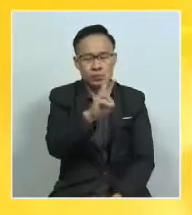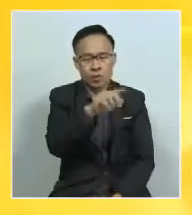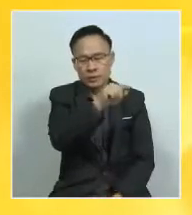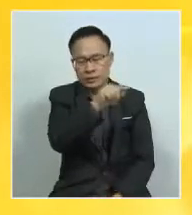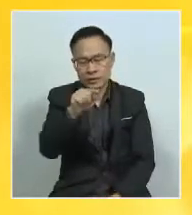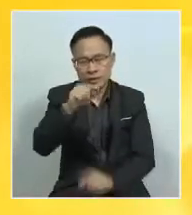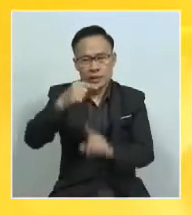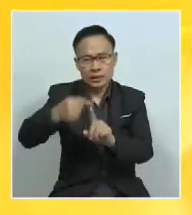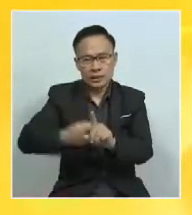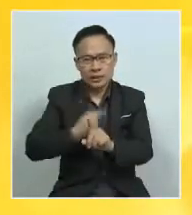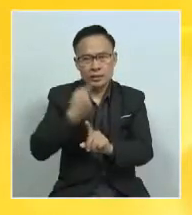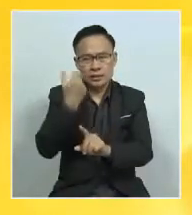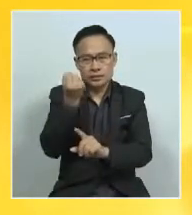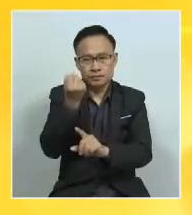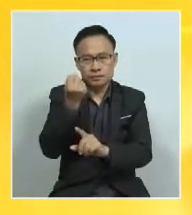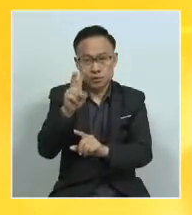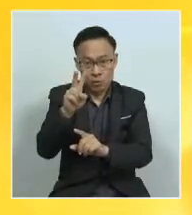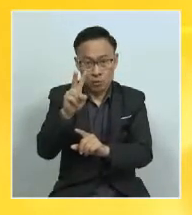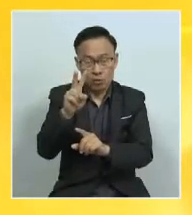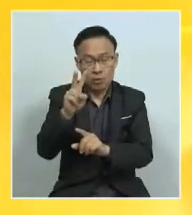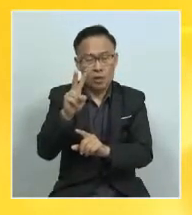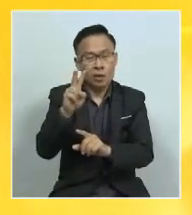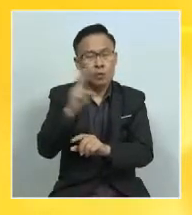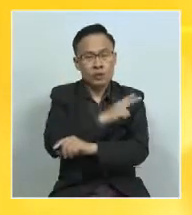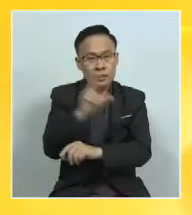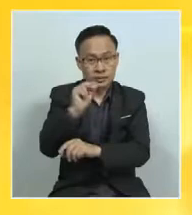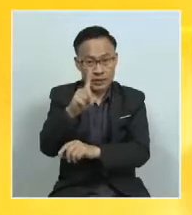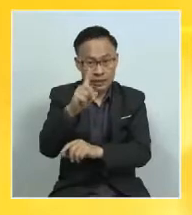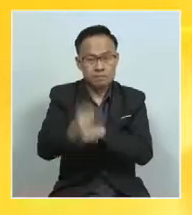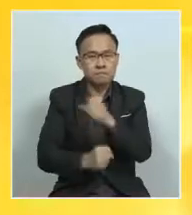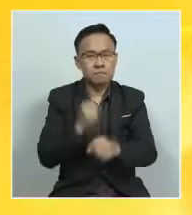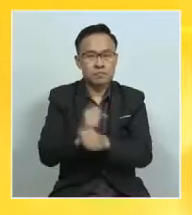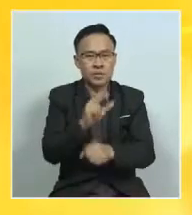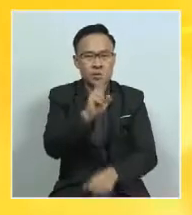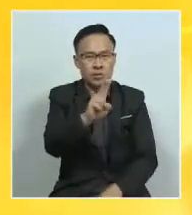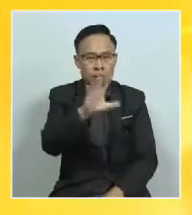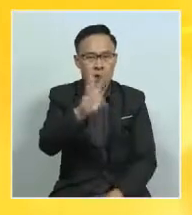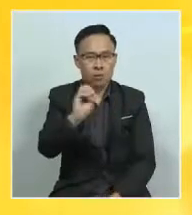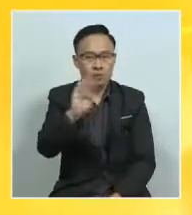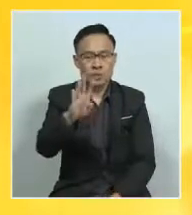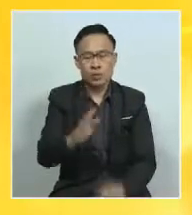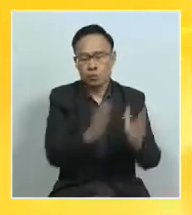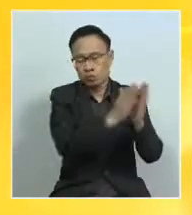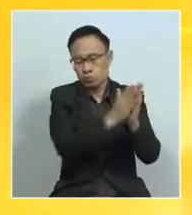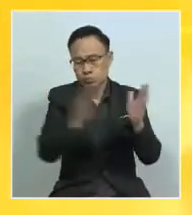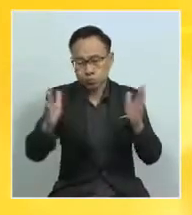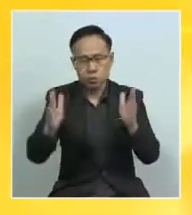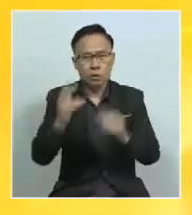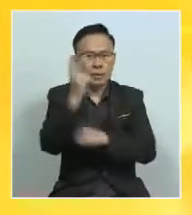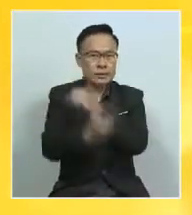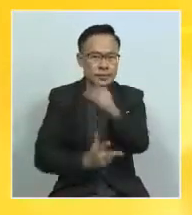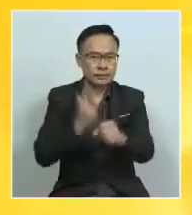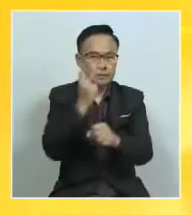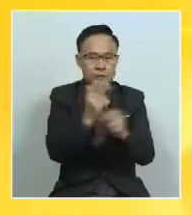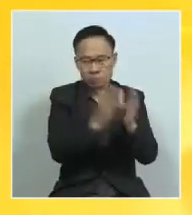ถึง31ธันวาคมปี64 3ปีด้วยกันวันนี้ครม.อนุมัติไปแล้วซึ่งก็มีการประเมินกันคาด